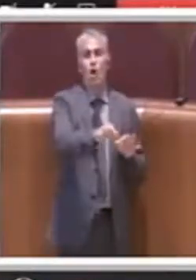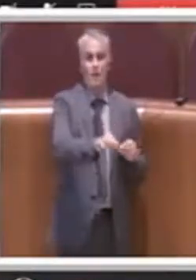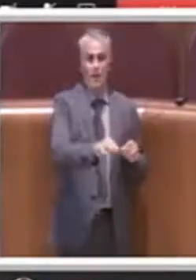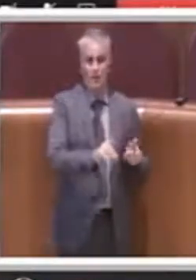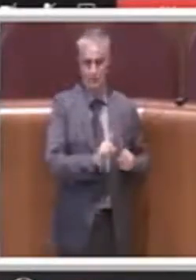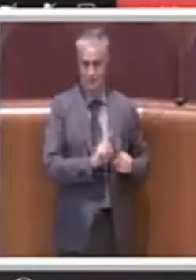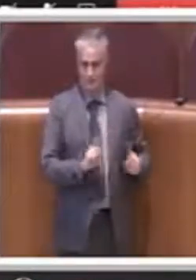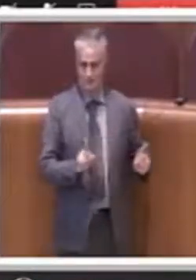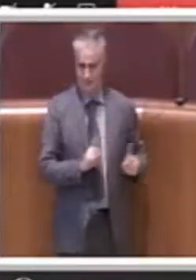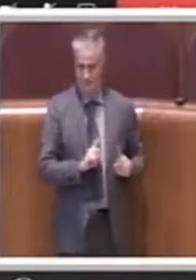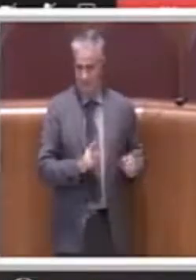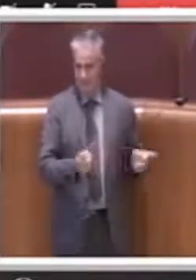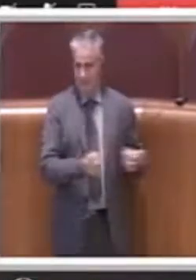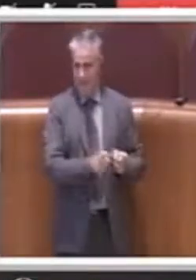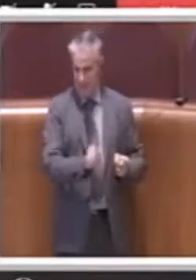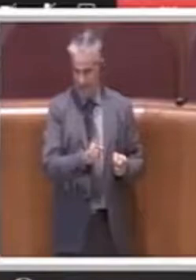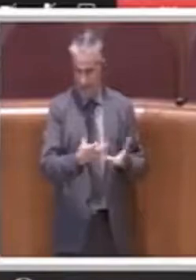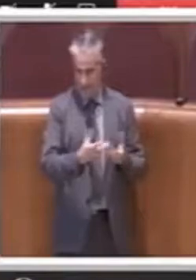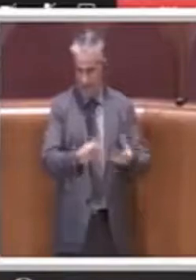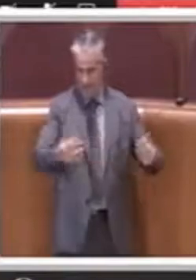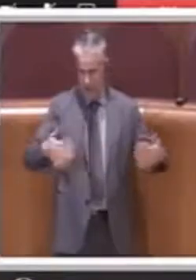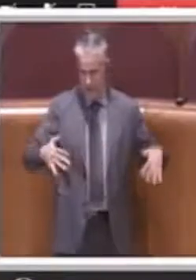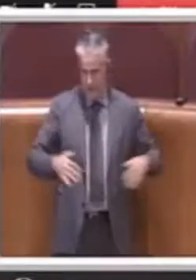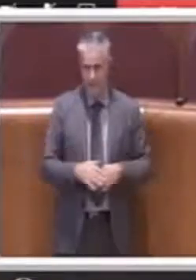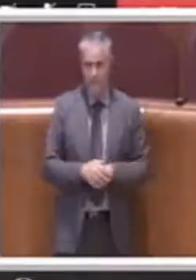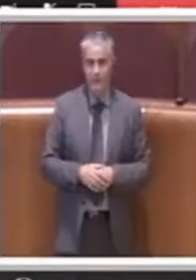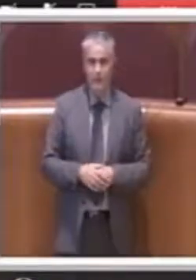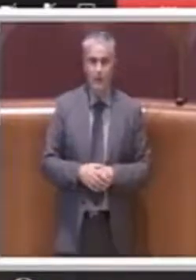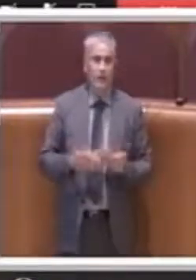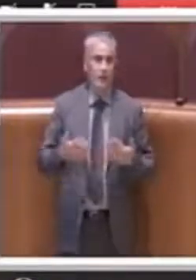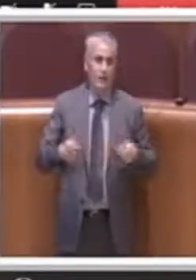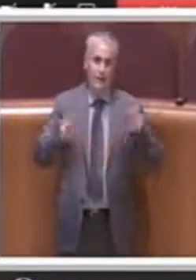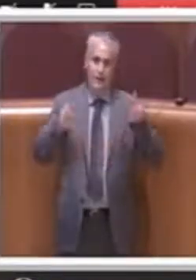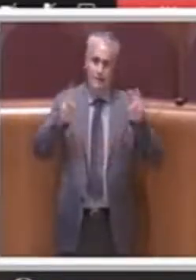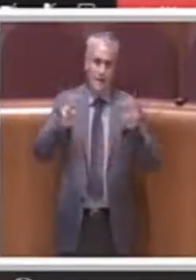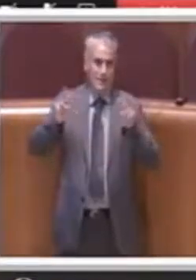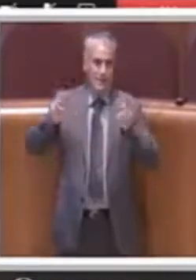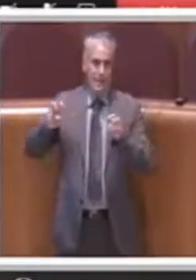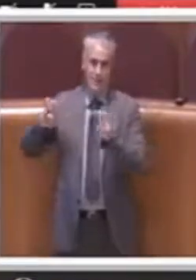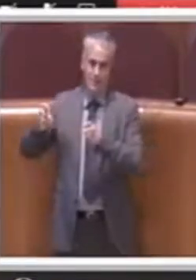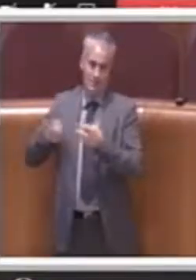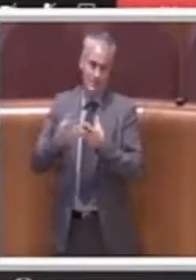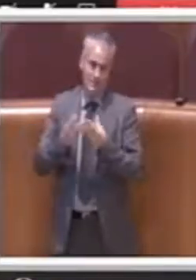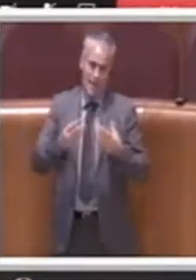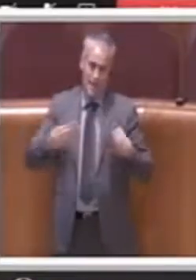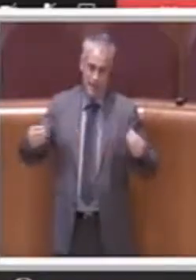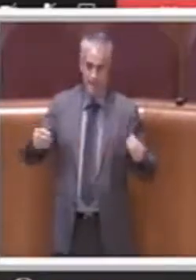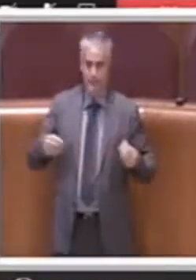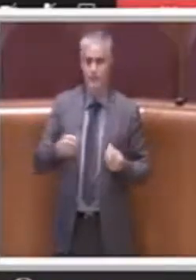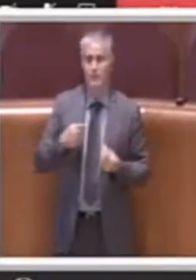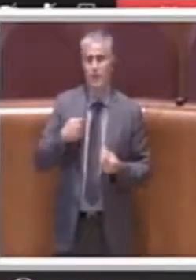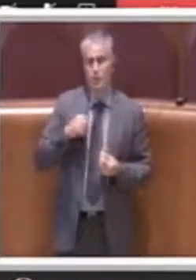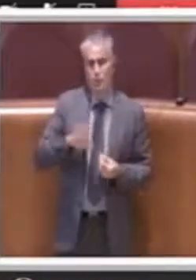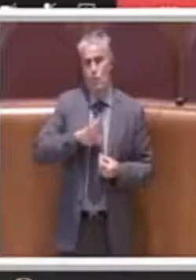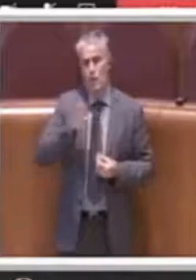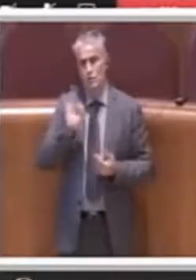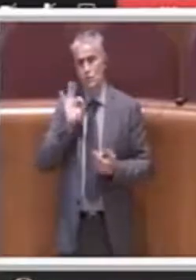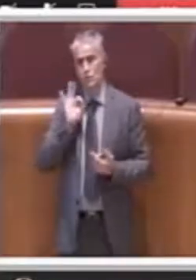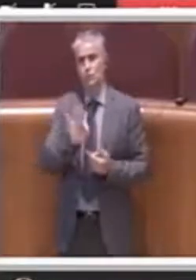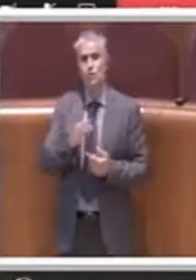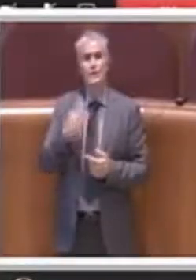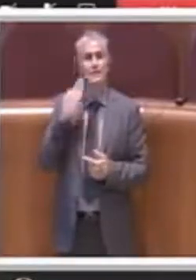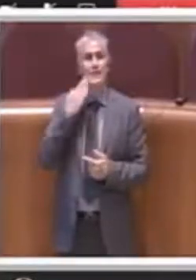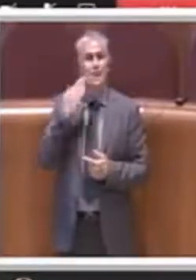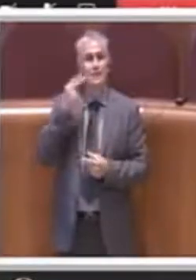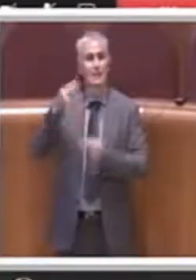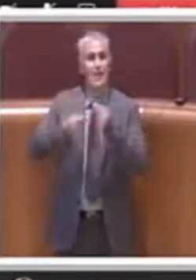Poi, insomma, ripeto, i temi sono tantissimi, però mi vorrei soffermare su un punto: i debiti fuori bilancio.